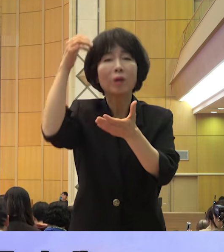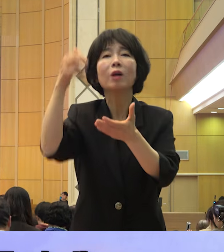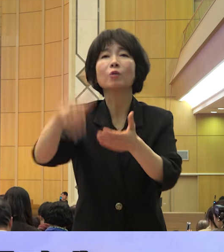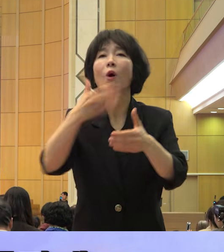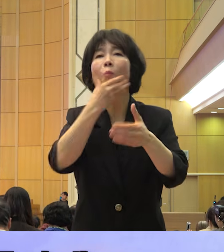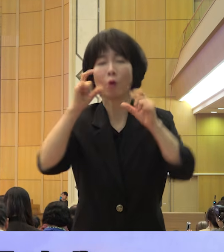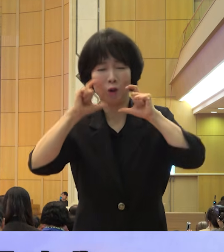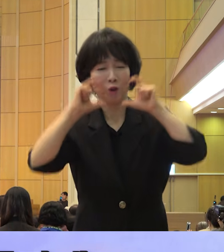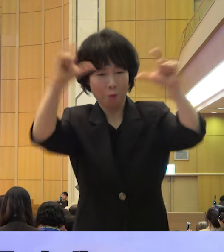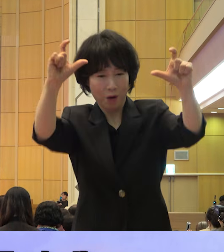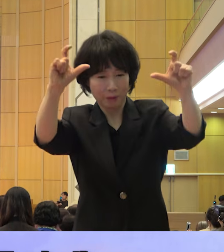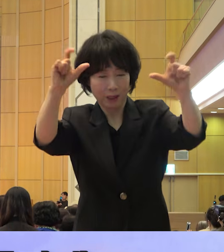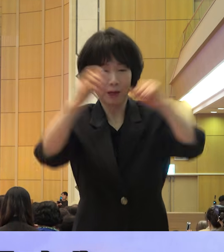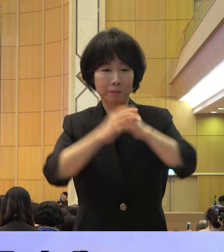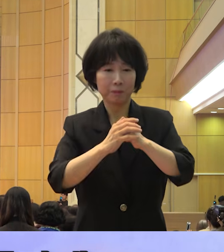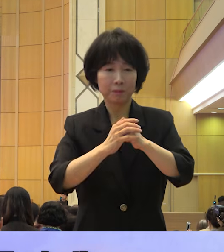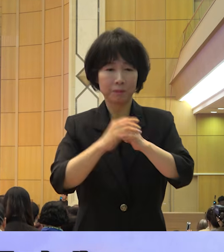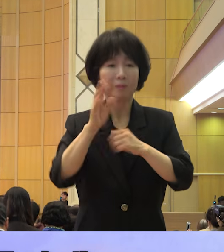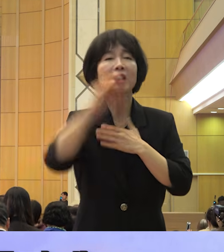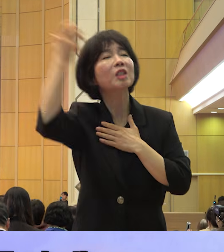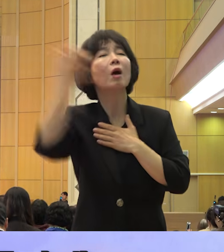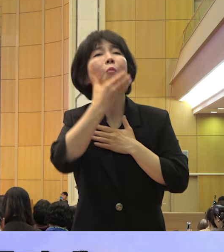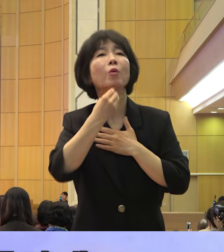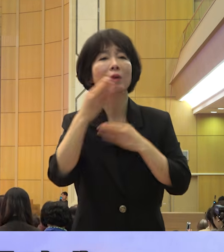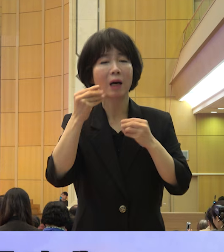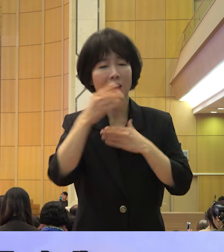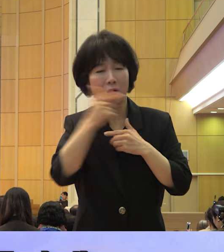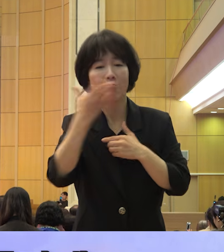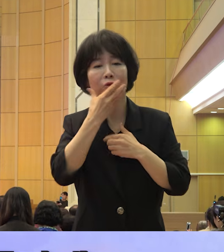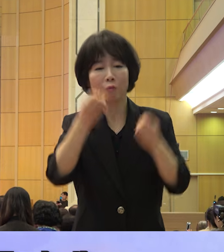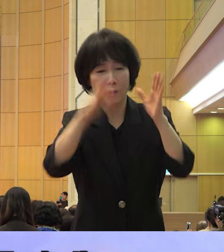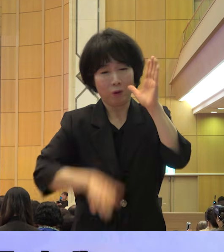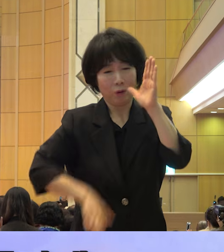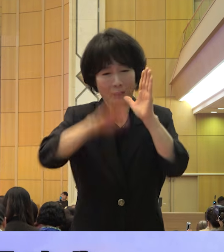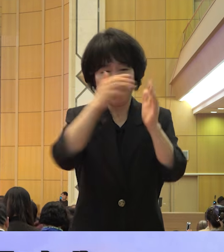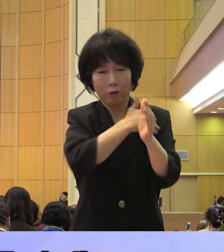종이 복을 빕니다. 신령한 복으로, 땅이 기름진 복으로